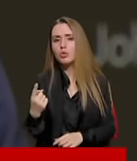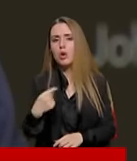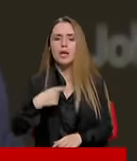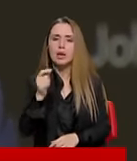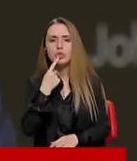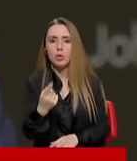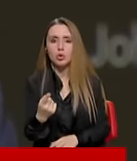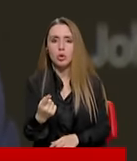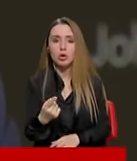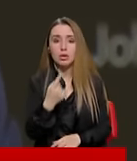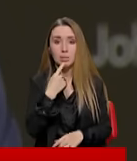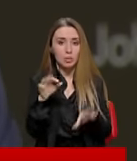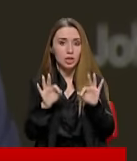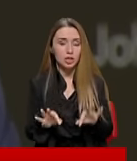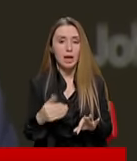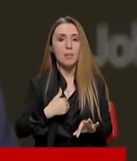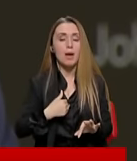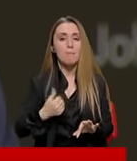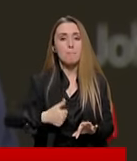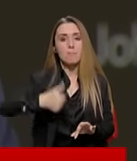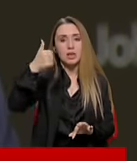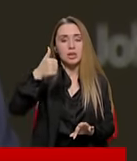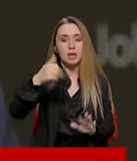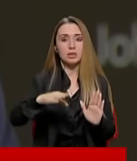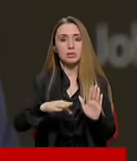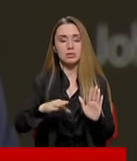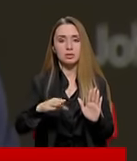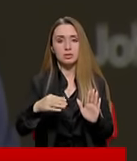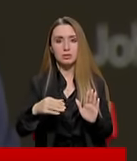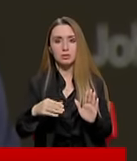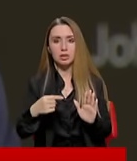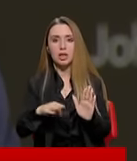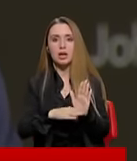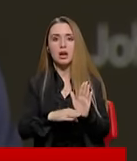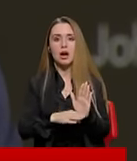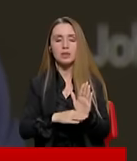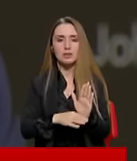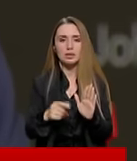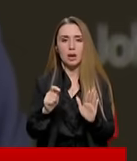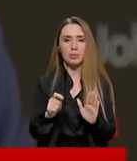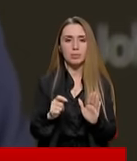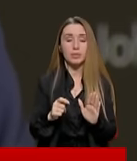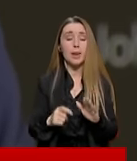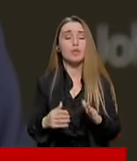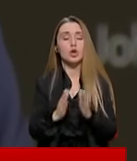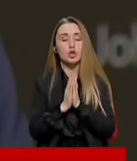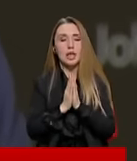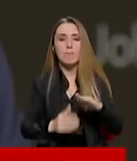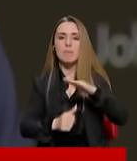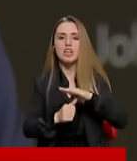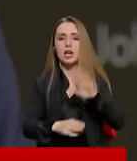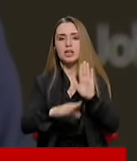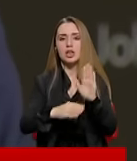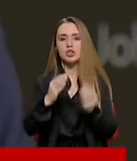de yapacağım demeye başladılar Ben Başkent kartı 3 yıl oldu yapılı 3 yılı da geç E ben Başkent kart çıkaracağım para